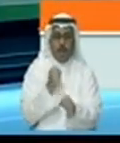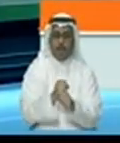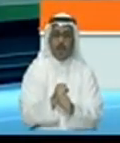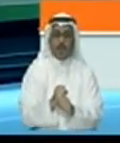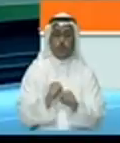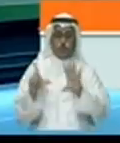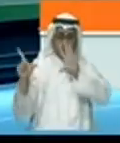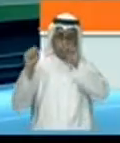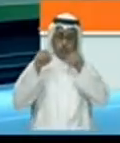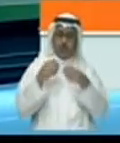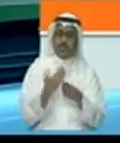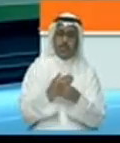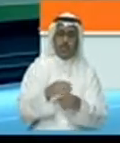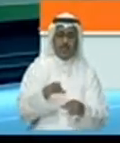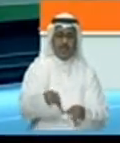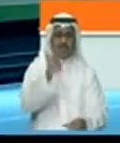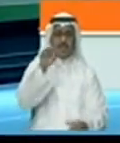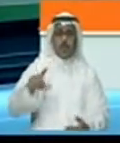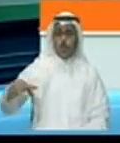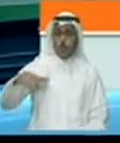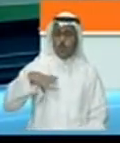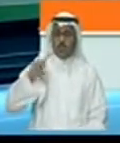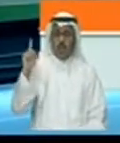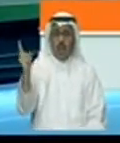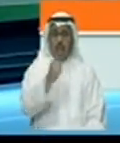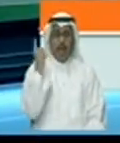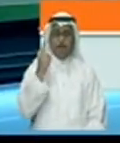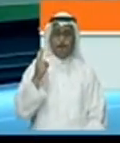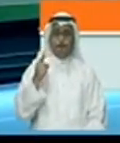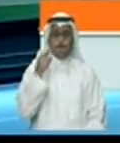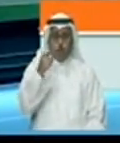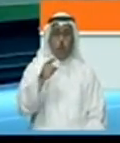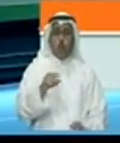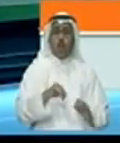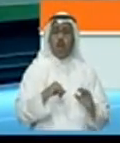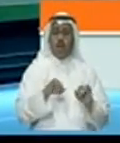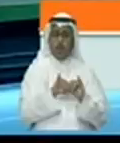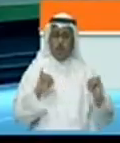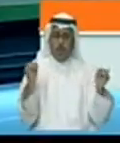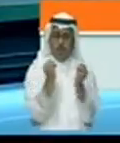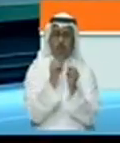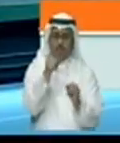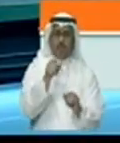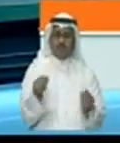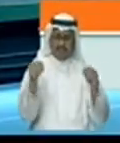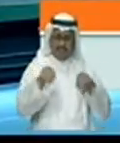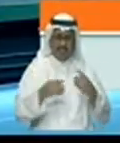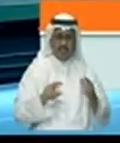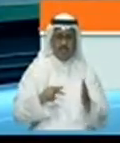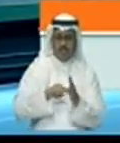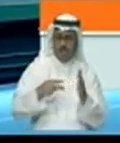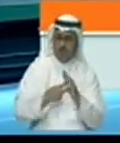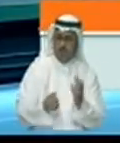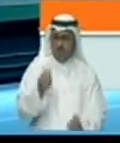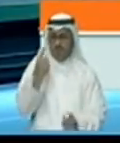الأسبوع لانتخاب مدير عام جديد للمنظمة والاستماع لتقارير رؤساء الوفود عن التقدم الذي أحرزته دولهم في مشروعات